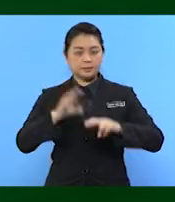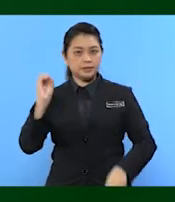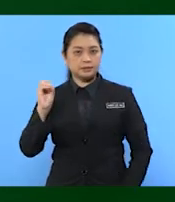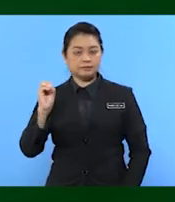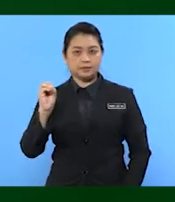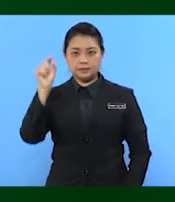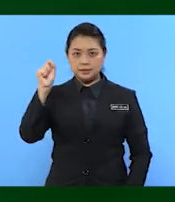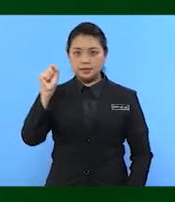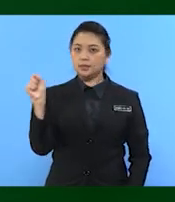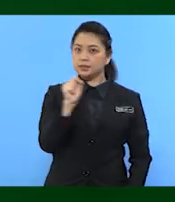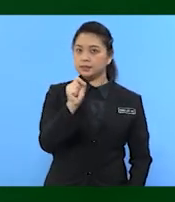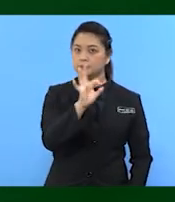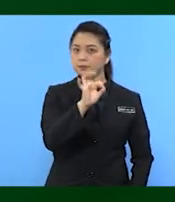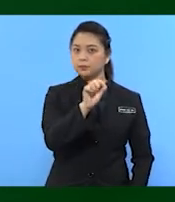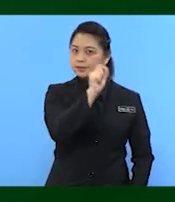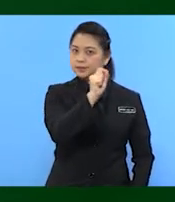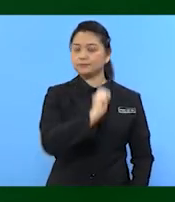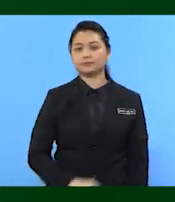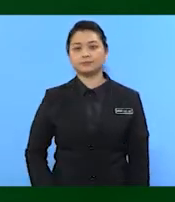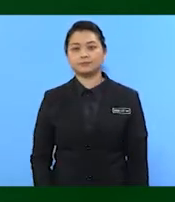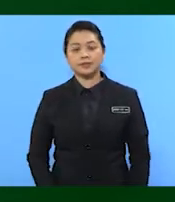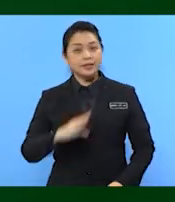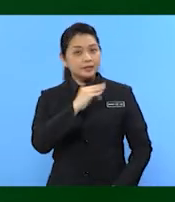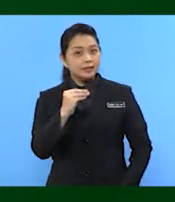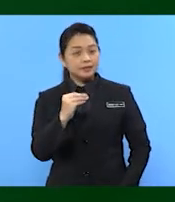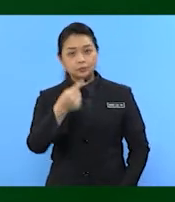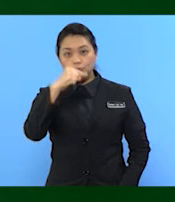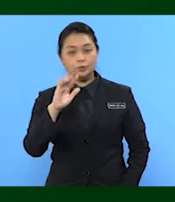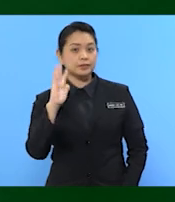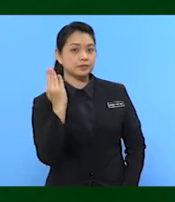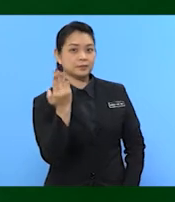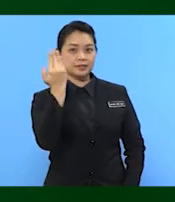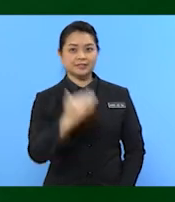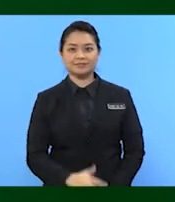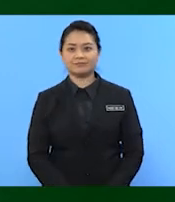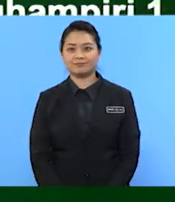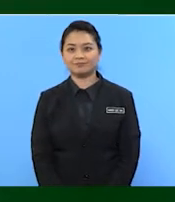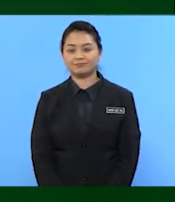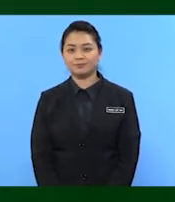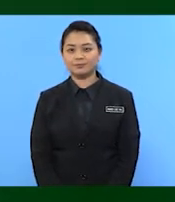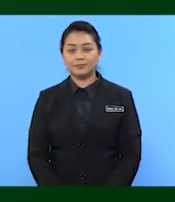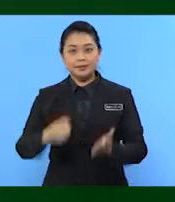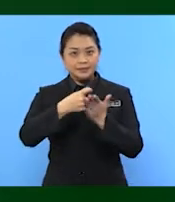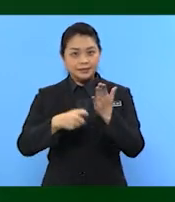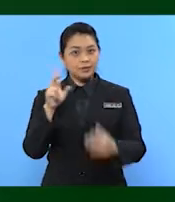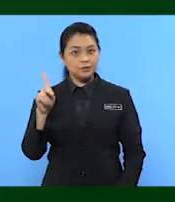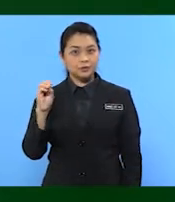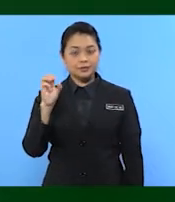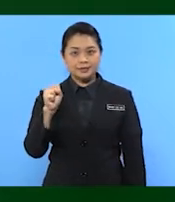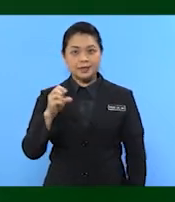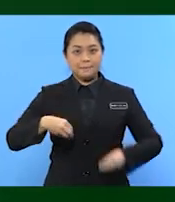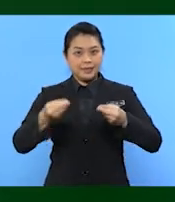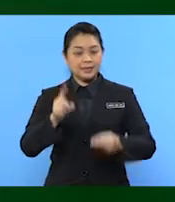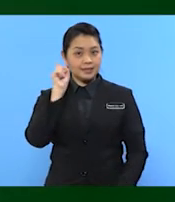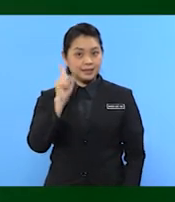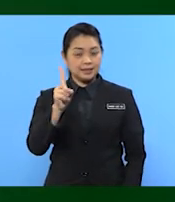dari 0 darjah hingga 90 darjah dan begitu juga sebaliknya. Nilai kosinus